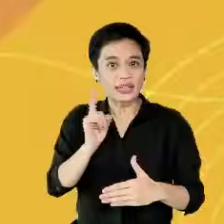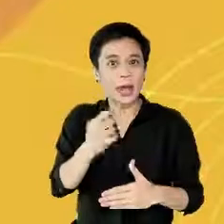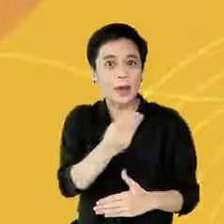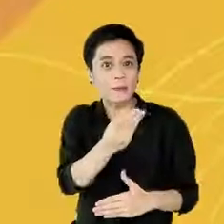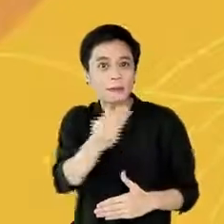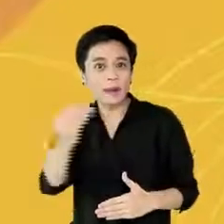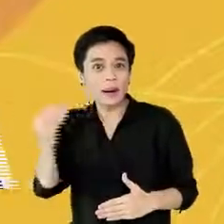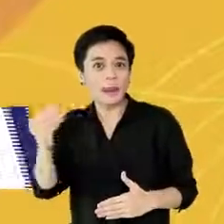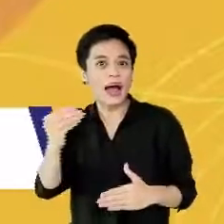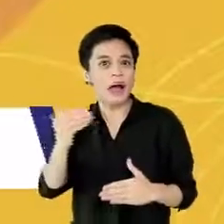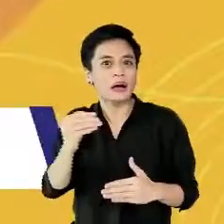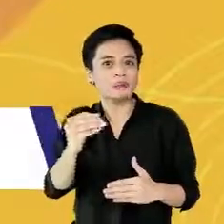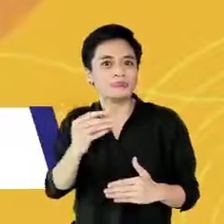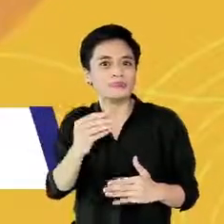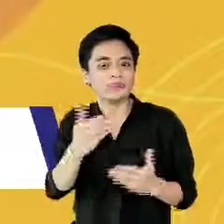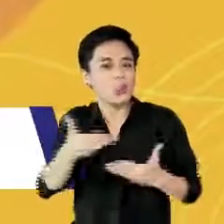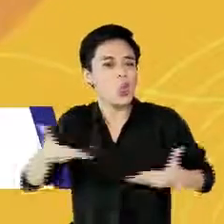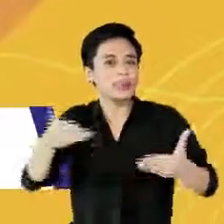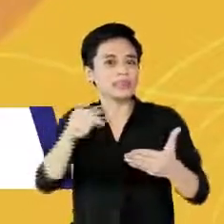terkait Bagaimana